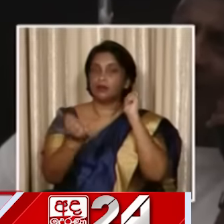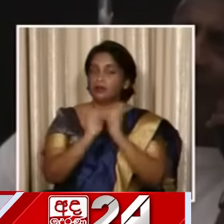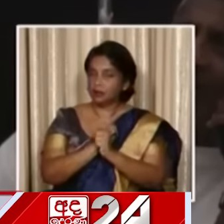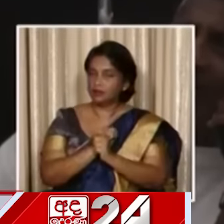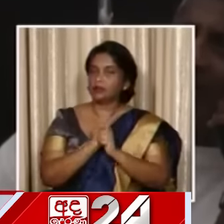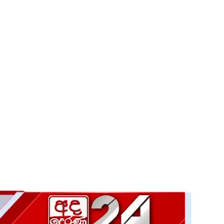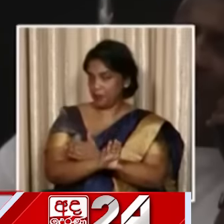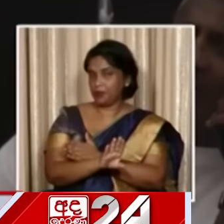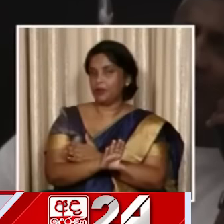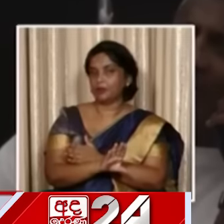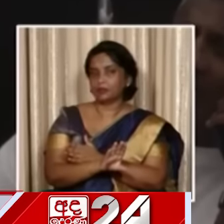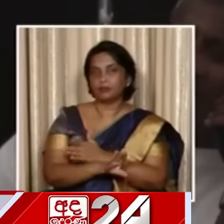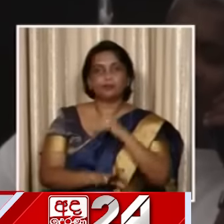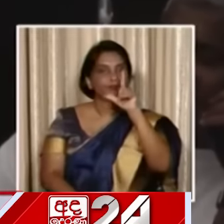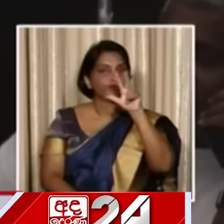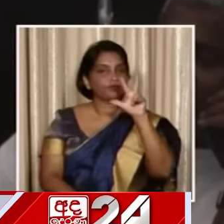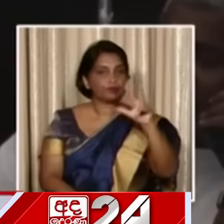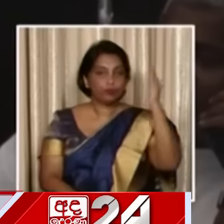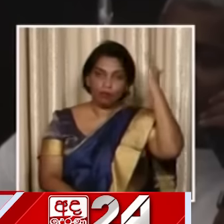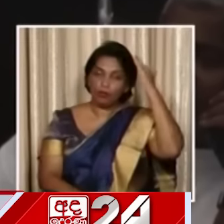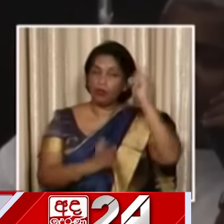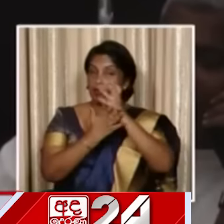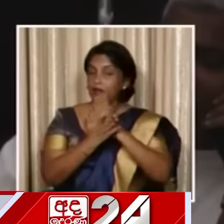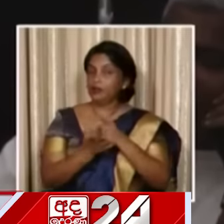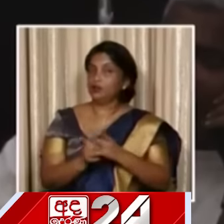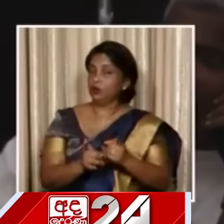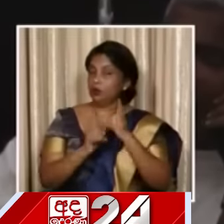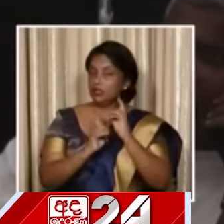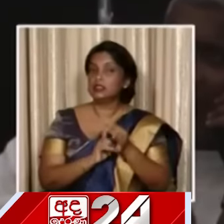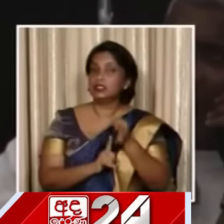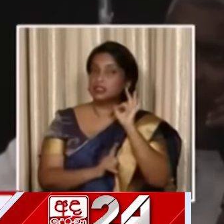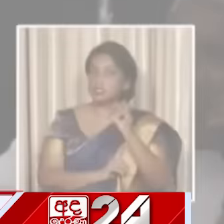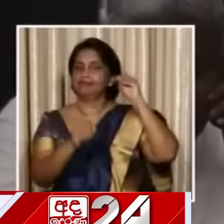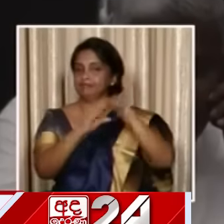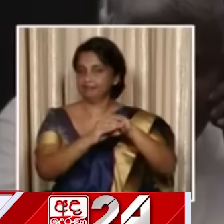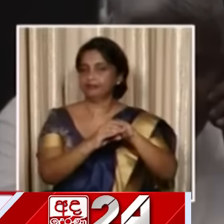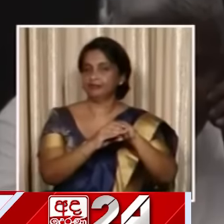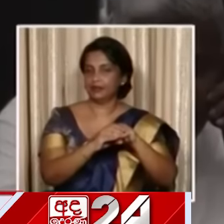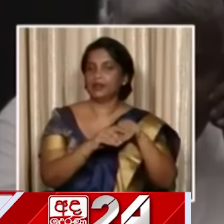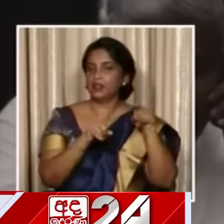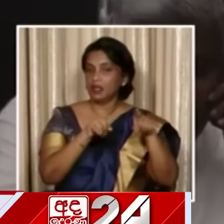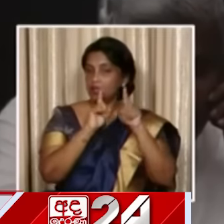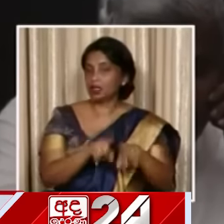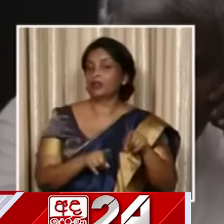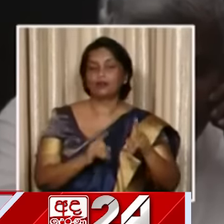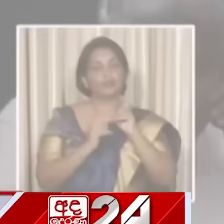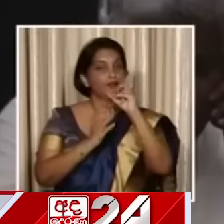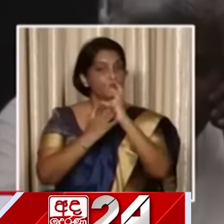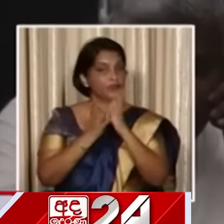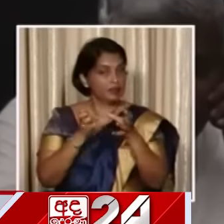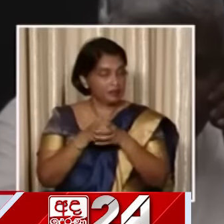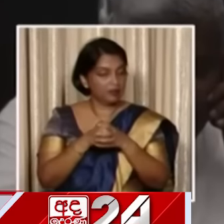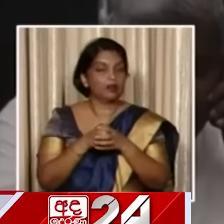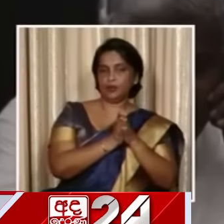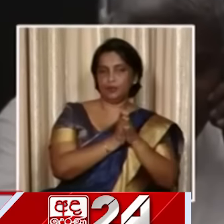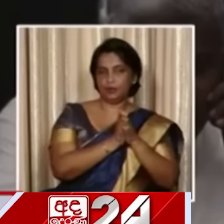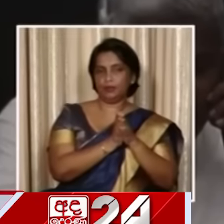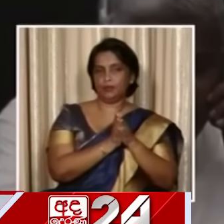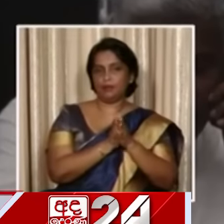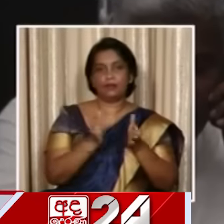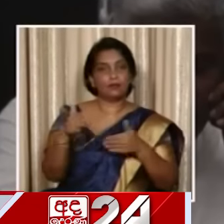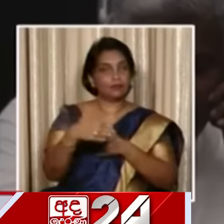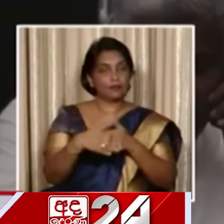පරිණාමය වීමට පෙර 78 මුල් ව්‍යවස්ථාවේ තිබිච්ච ජනාධිපතිවරයාගේ විධායක බලය. මෙන්න මේ ව්‍යවස්ථාදායක සභාව විධායකයේ කොටස.